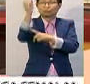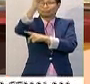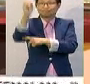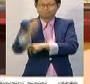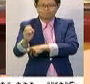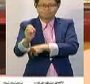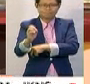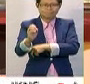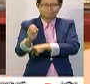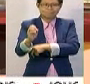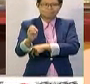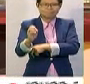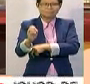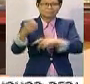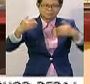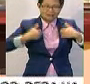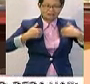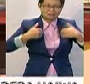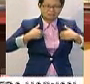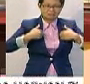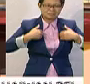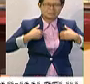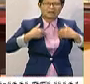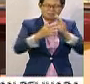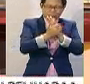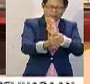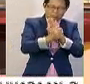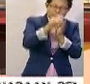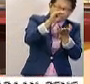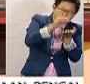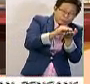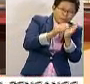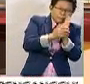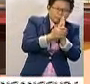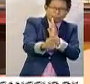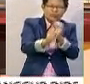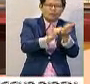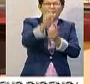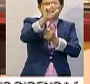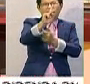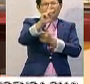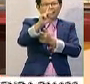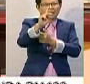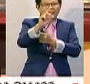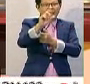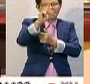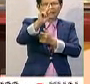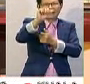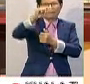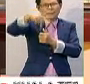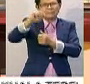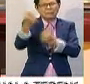18.81% pengasuh mempunyai kelayakan minimum iaitu lulus KAP sahaja. Selebihnya